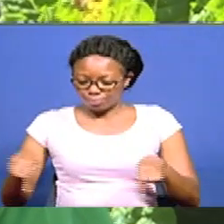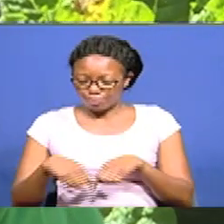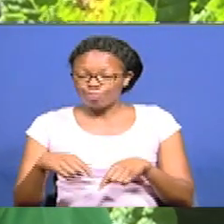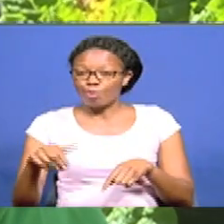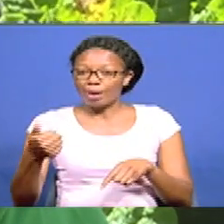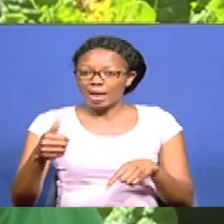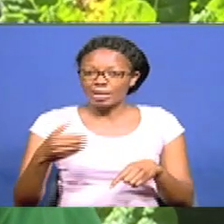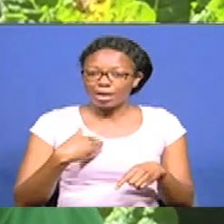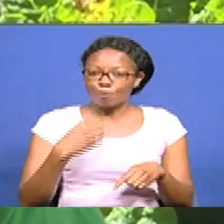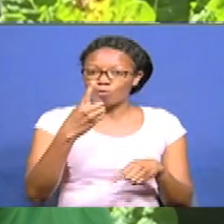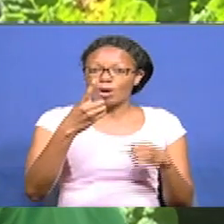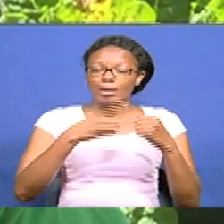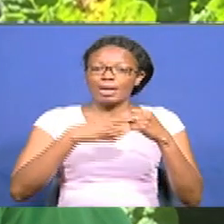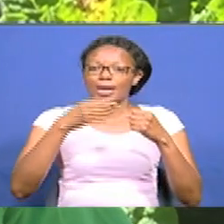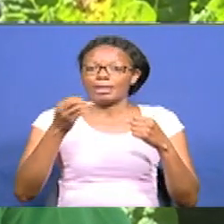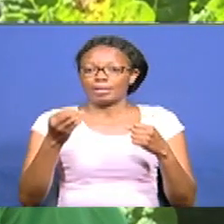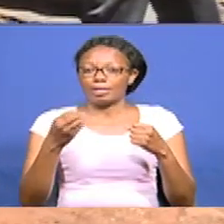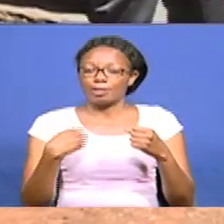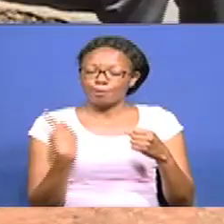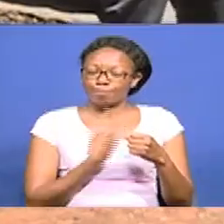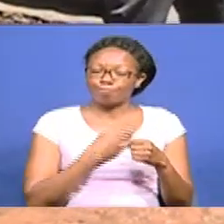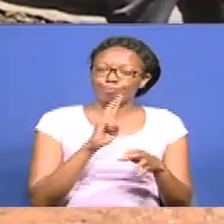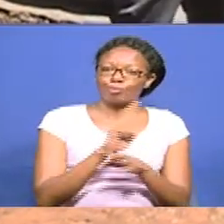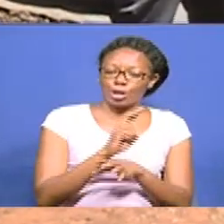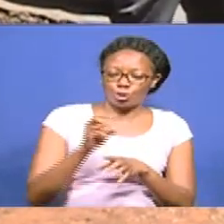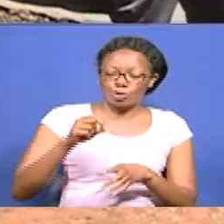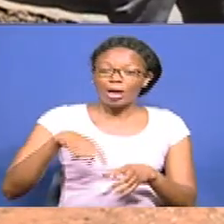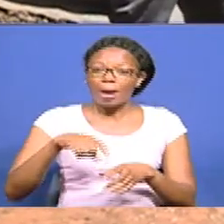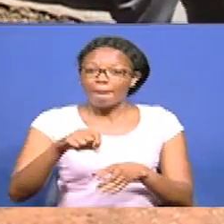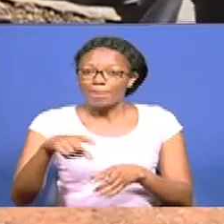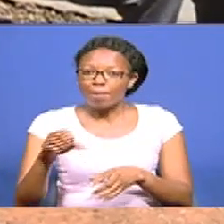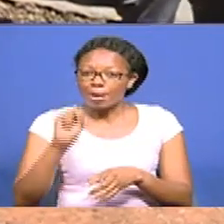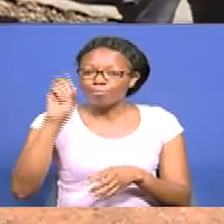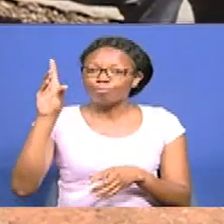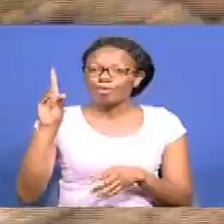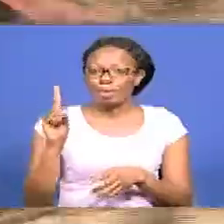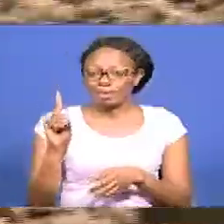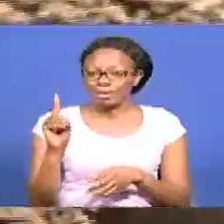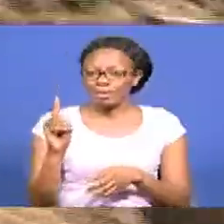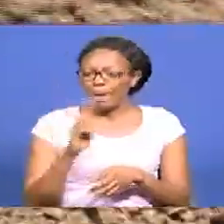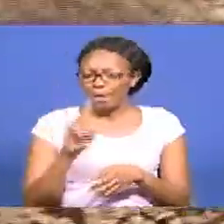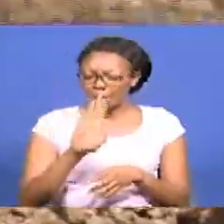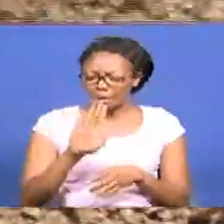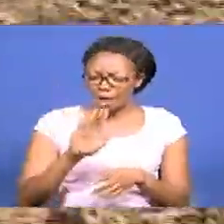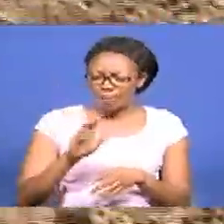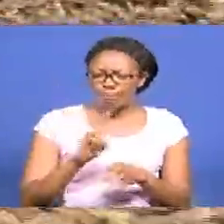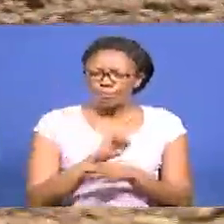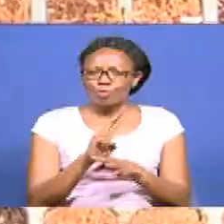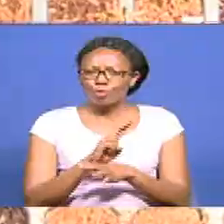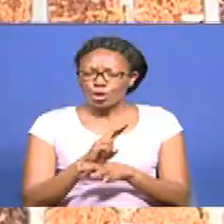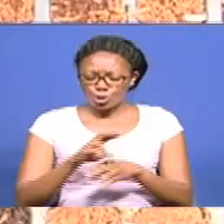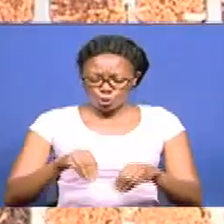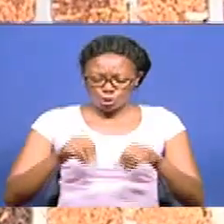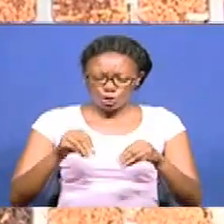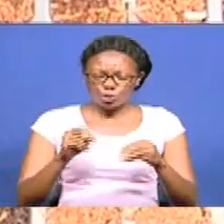hiyo tunatumia kupandia pilipili hoho. Mchanga wanaotumia kukuza miche si mchanga wa kawaida. Mchanga